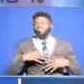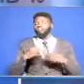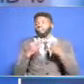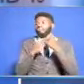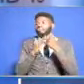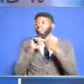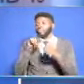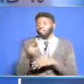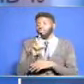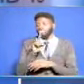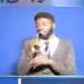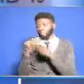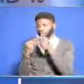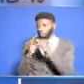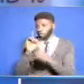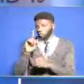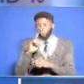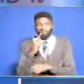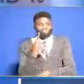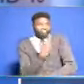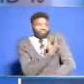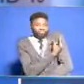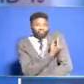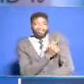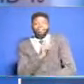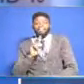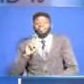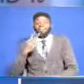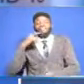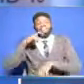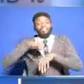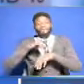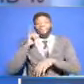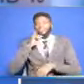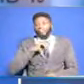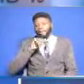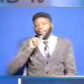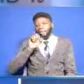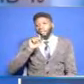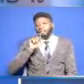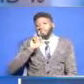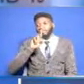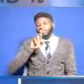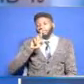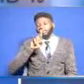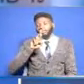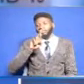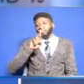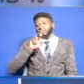8181 wamepokea dozi ya pili ya chanjo ya kampuni ya AstraZeneca humu nchini.